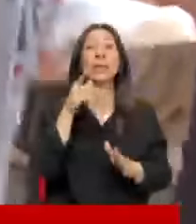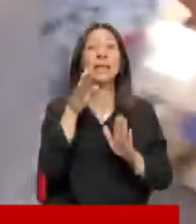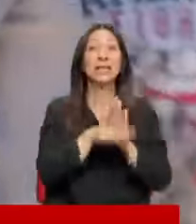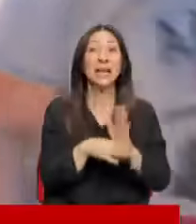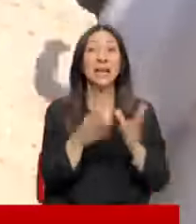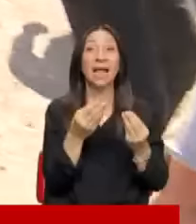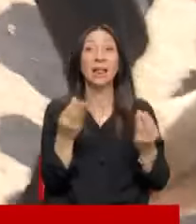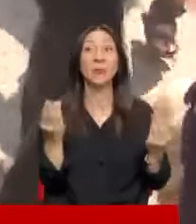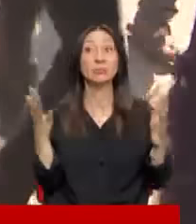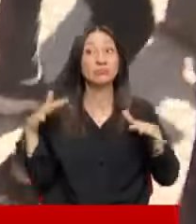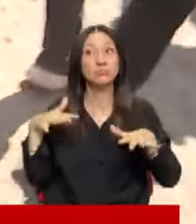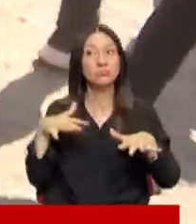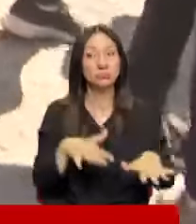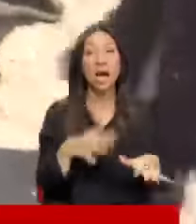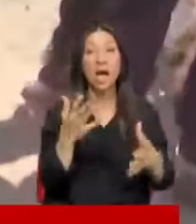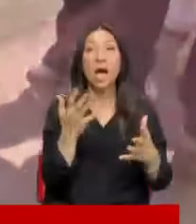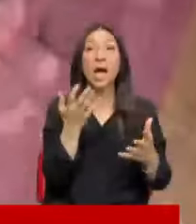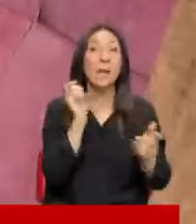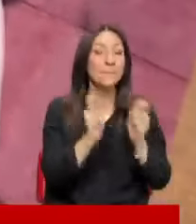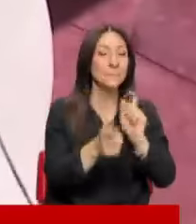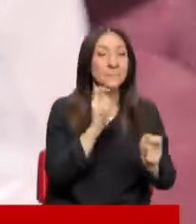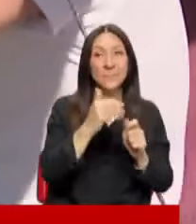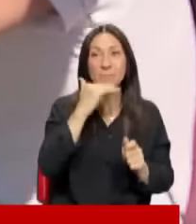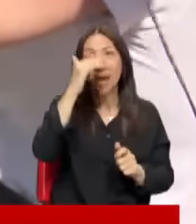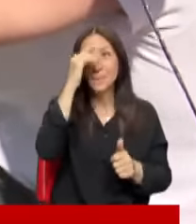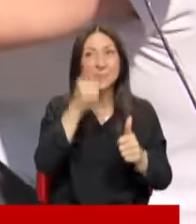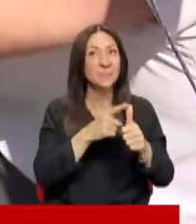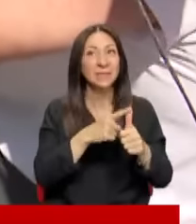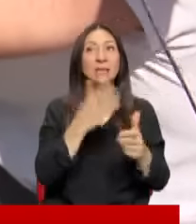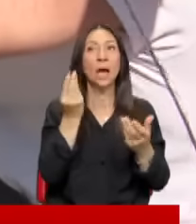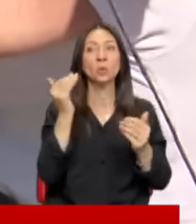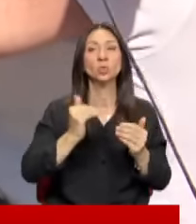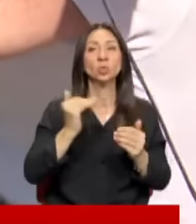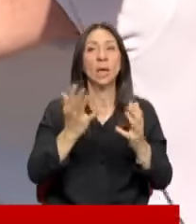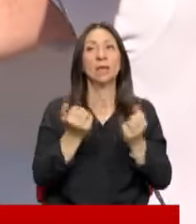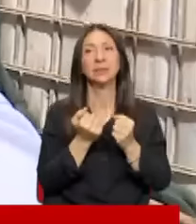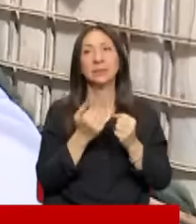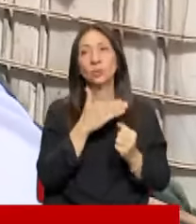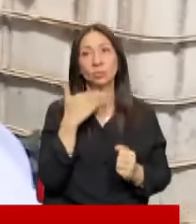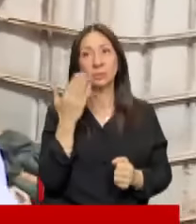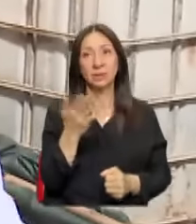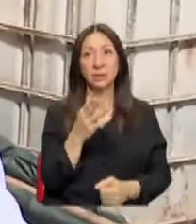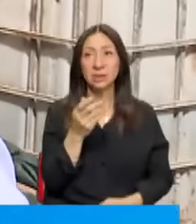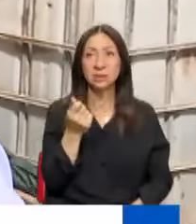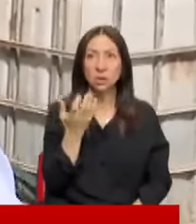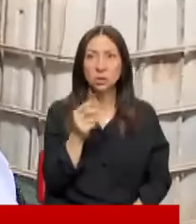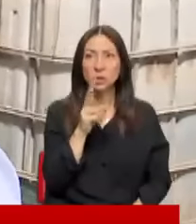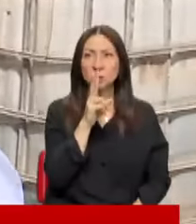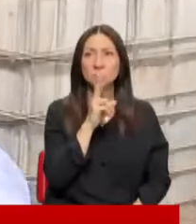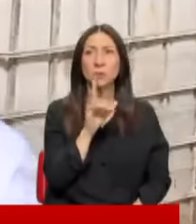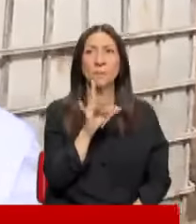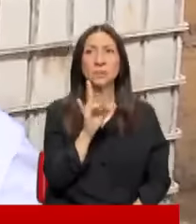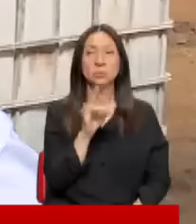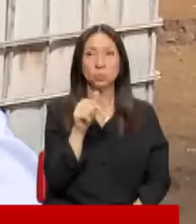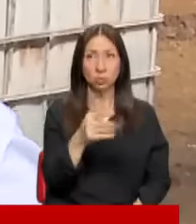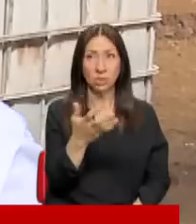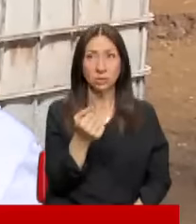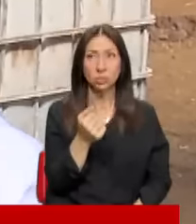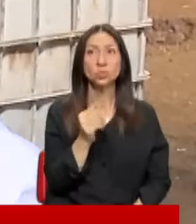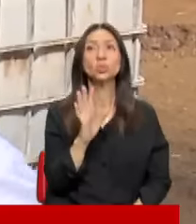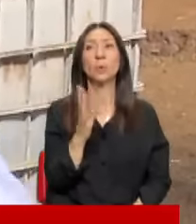indirim kalabalığı da arttırdı. Alışverişi bayrama bırakanlar çok daha hesaplı aldı kurbanlığını. 5 liraya aldınız. 215. Bugün mü